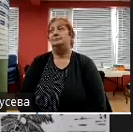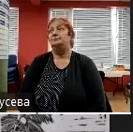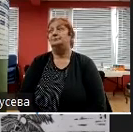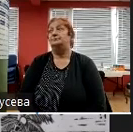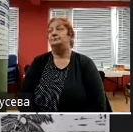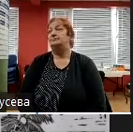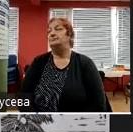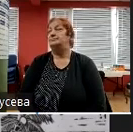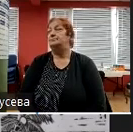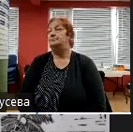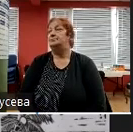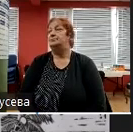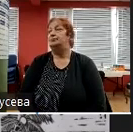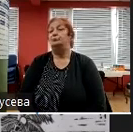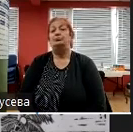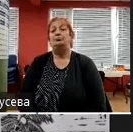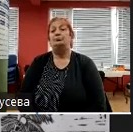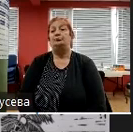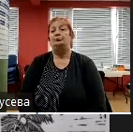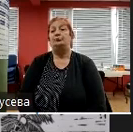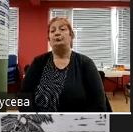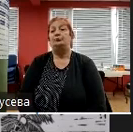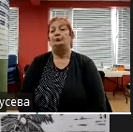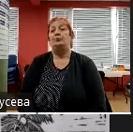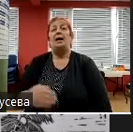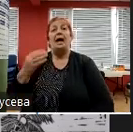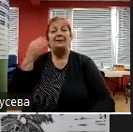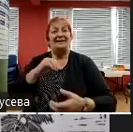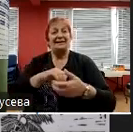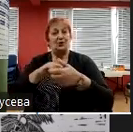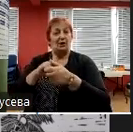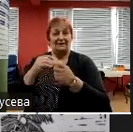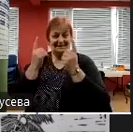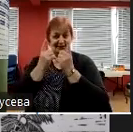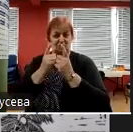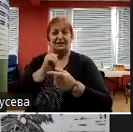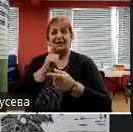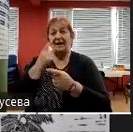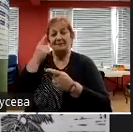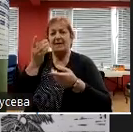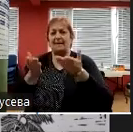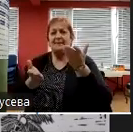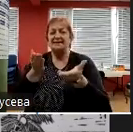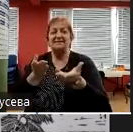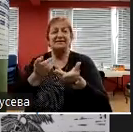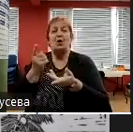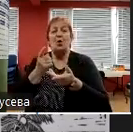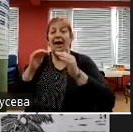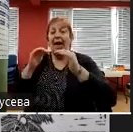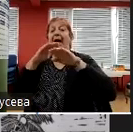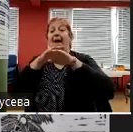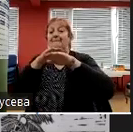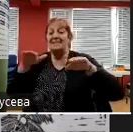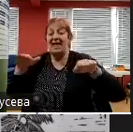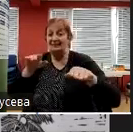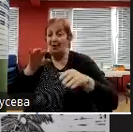So yes. Да се организира срещата, трябва да прецените коя платформа